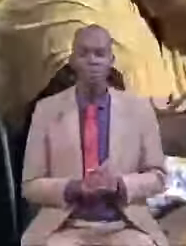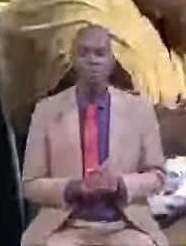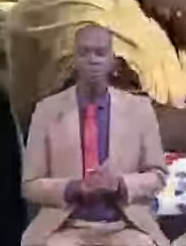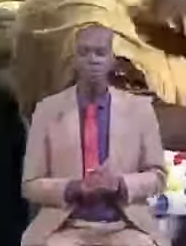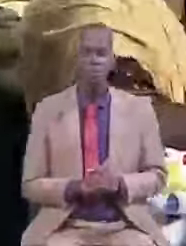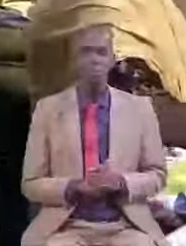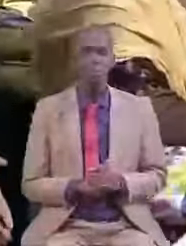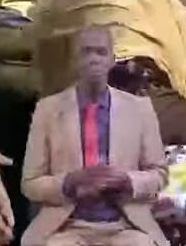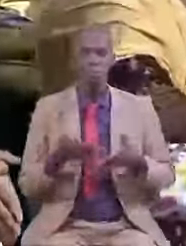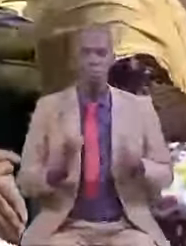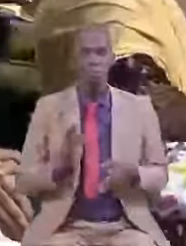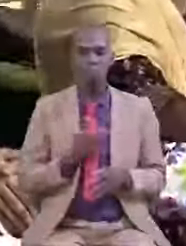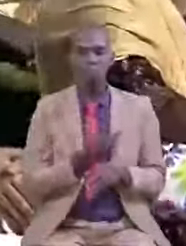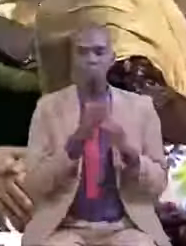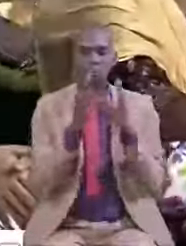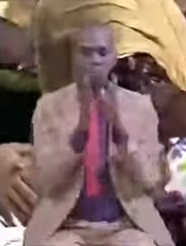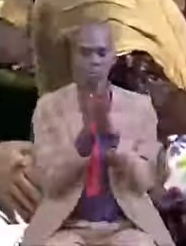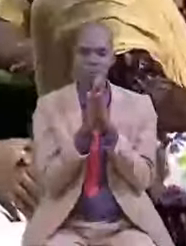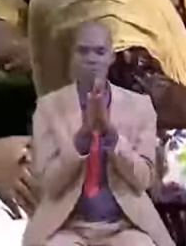Prions ensemble.